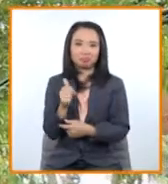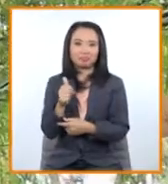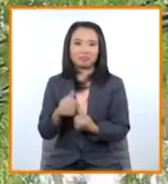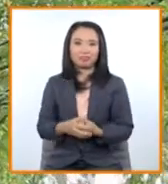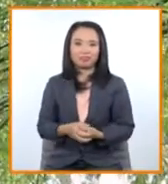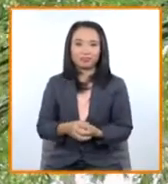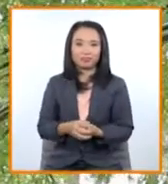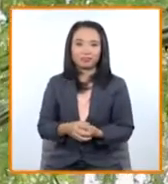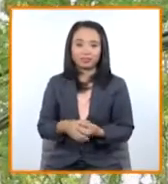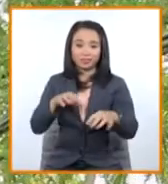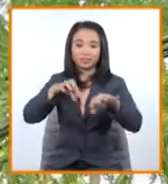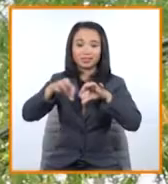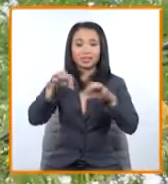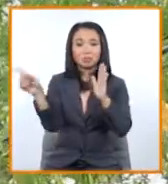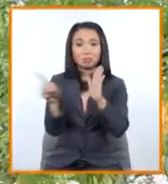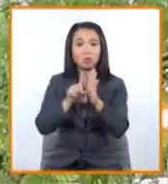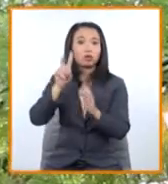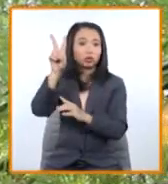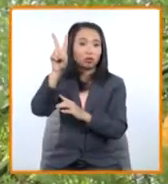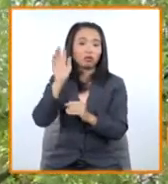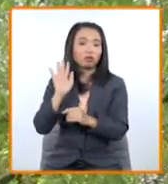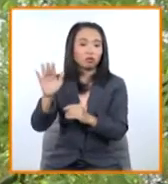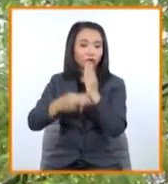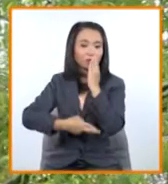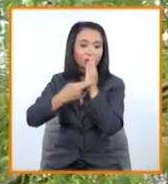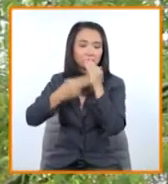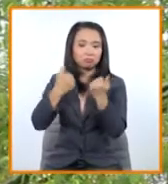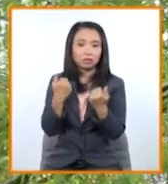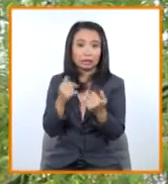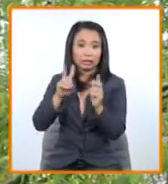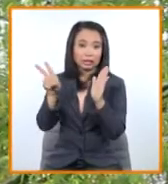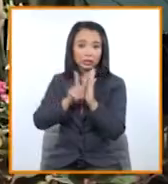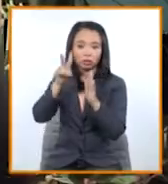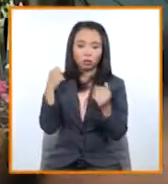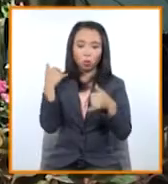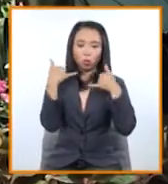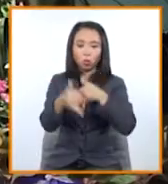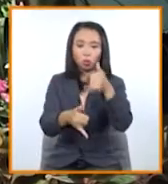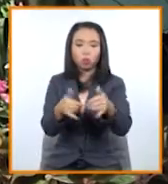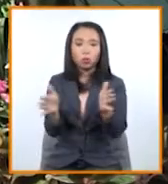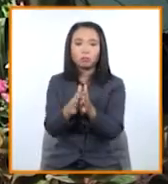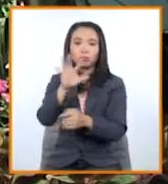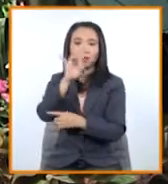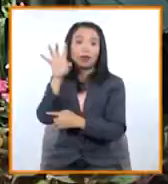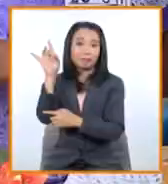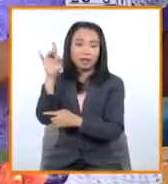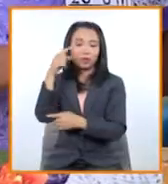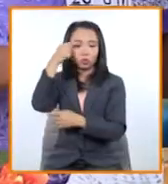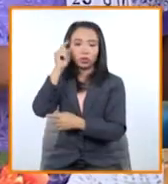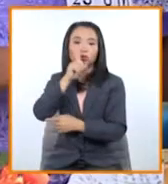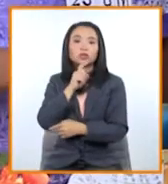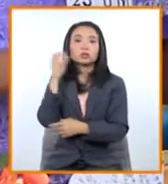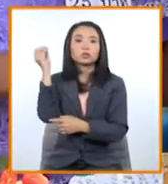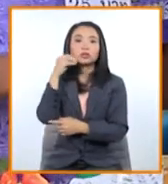สุขใจจัดขึ้นเป็นครั้งที่2ซึ่งในครั้งนี้มีเกษตรกรเข้าร่วมทั้งสิ้น108คนและในทุกวันเสาร์อาทิตย์จะ